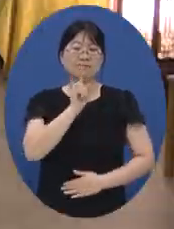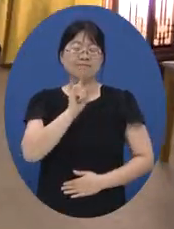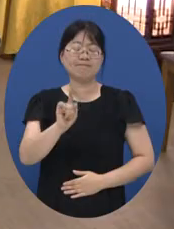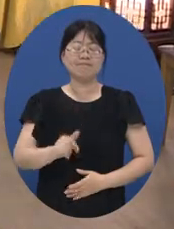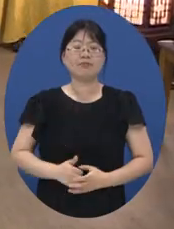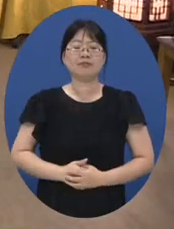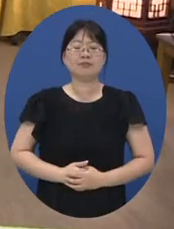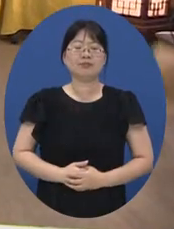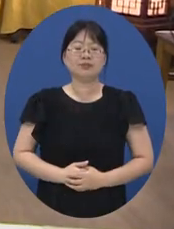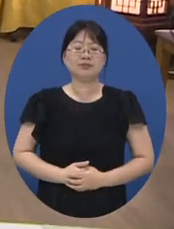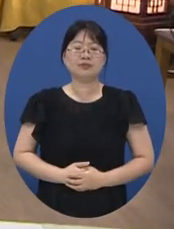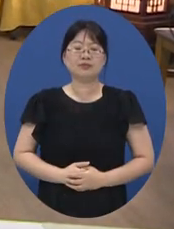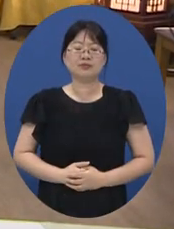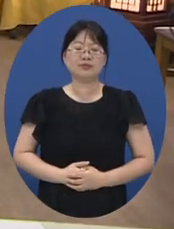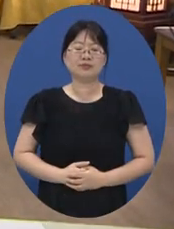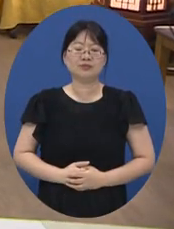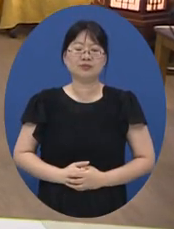칩이 1선 집니다